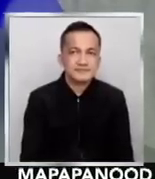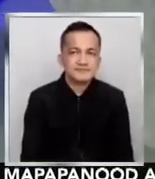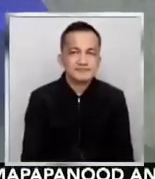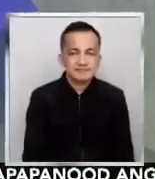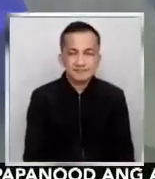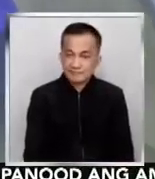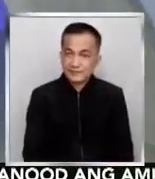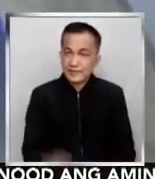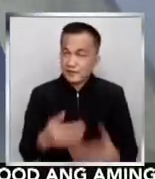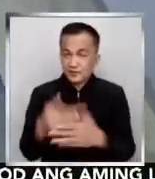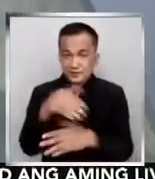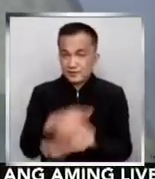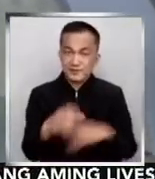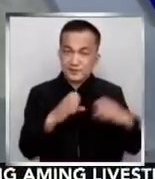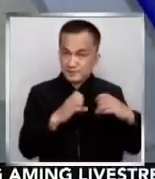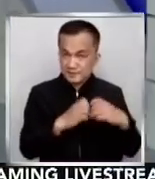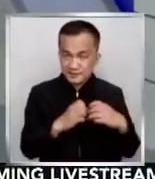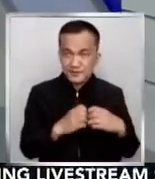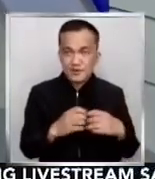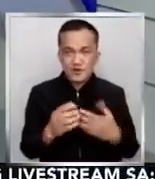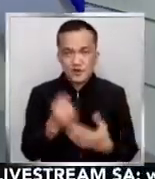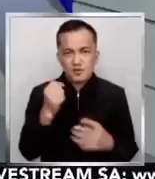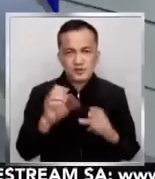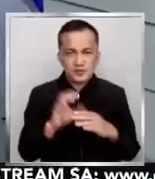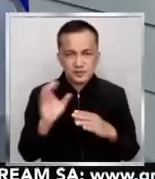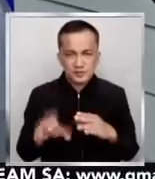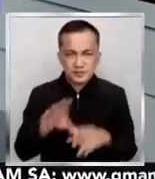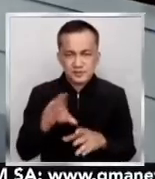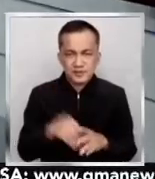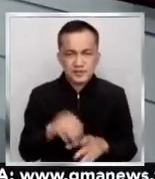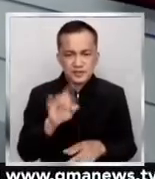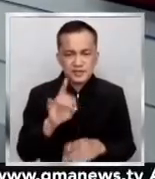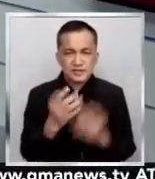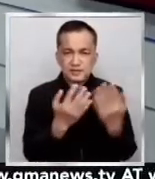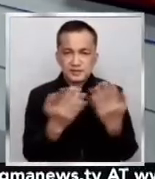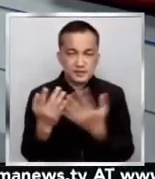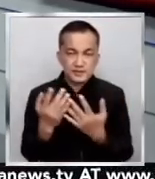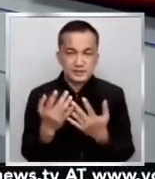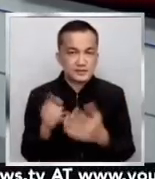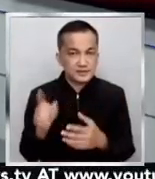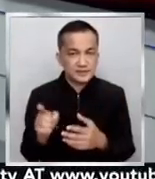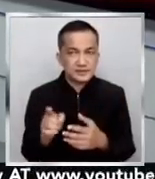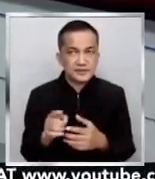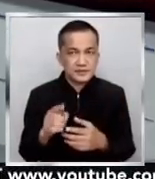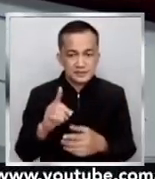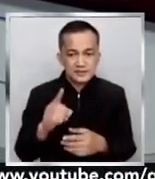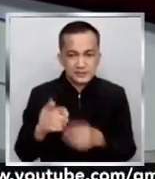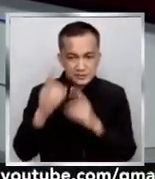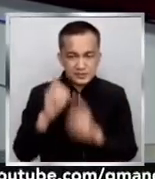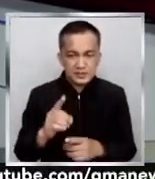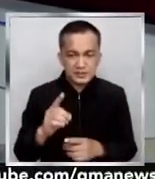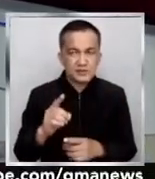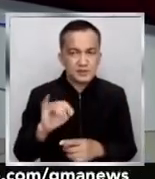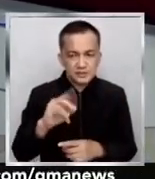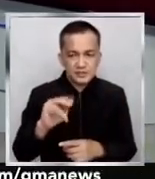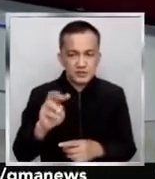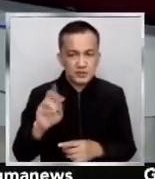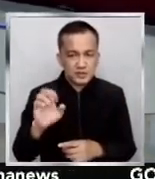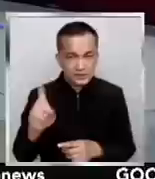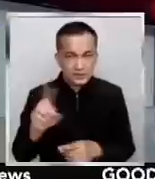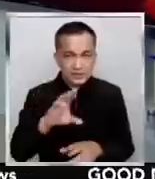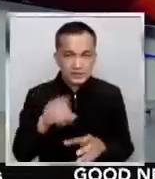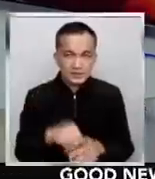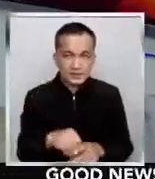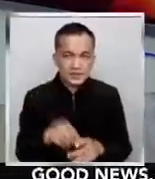mga kapuso, almost complete na ang mga kasama sa 18th birthday tradition sa debut ni Jillian Ward, kabilang ang ilang co-stars niya